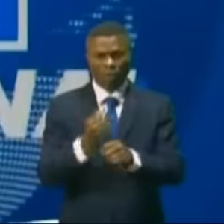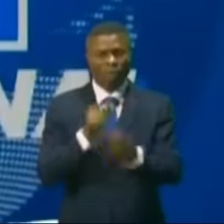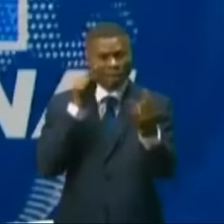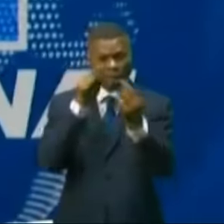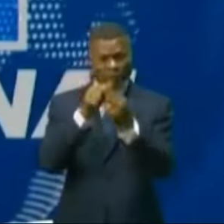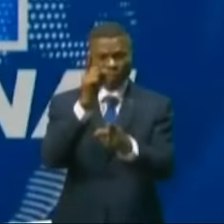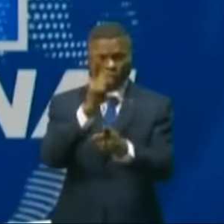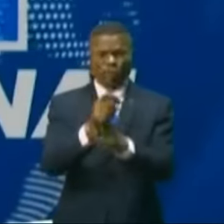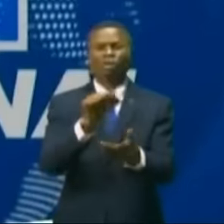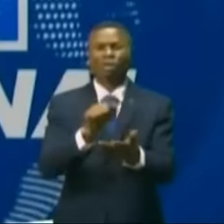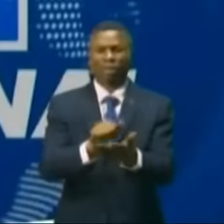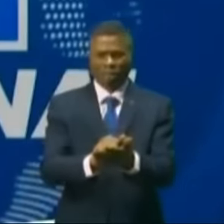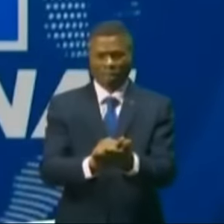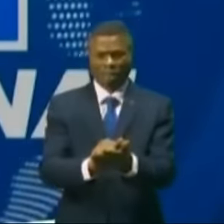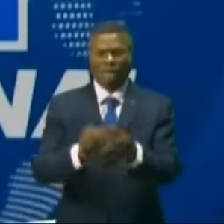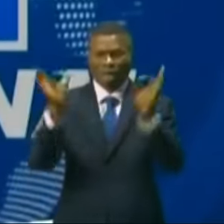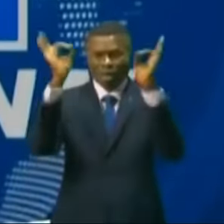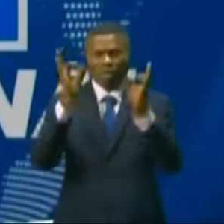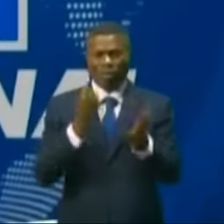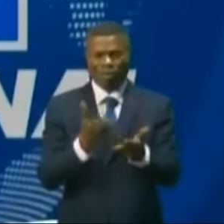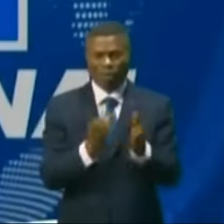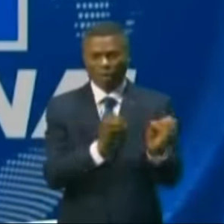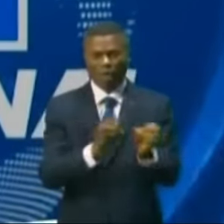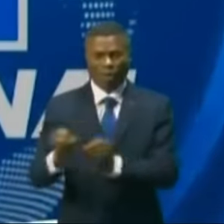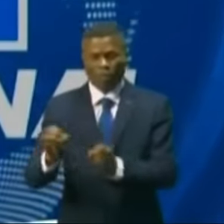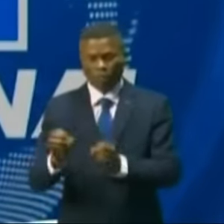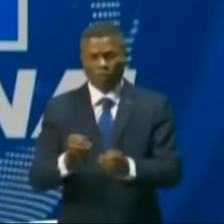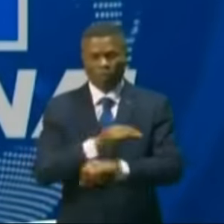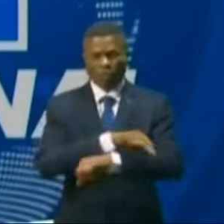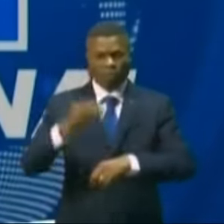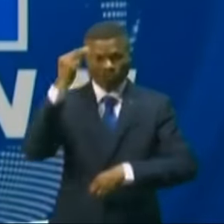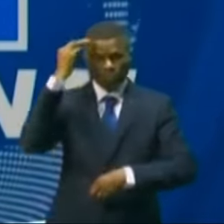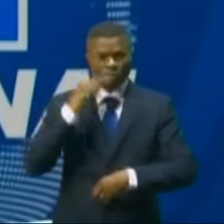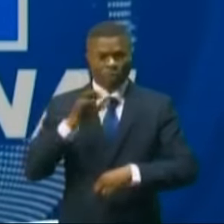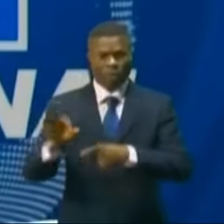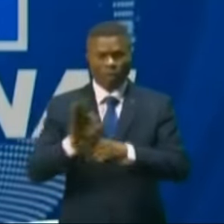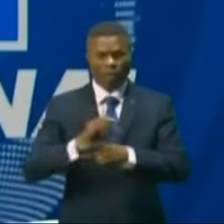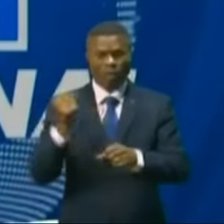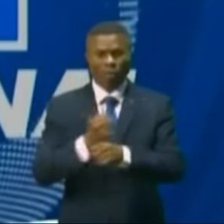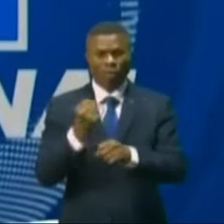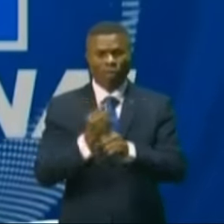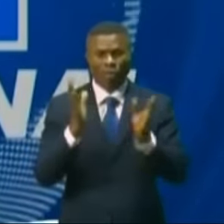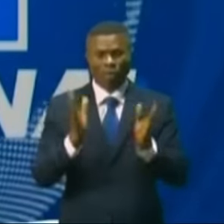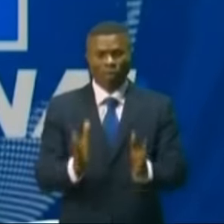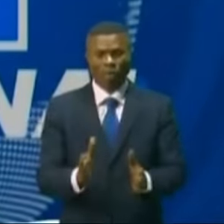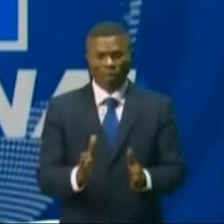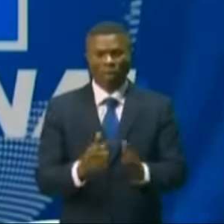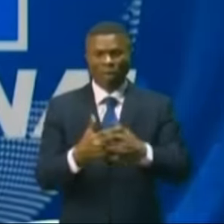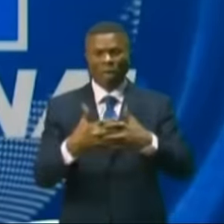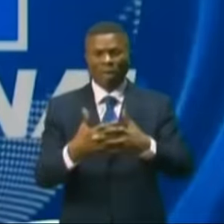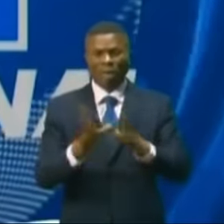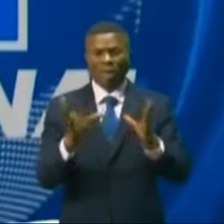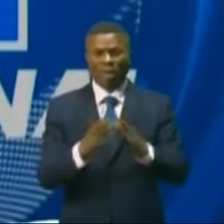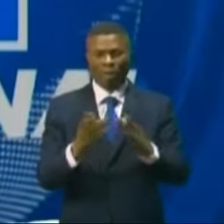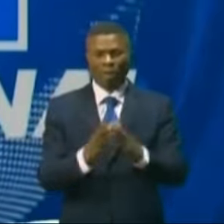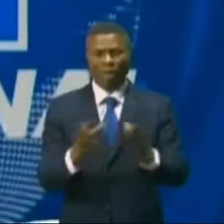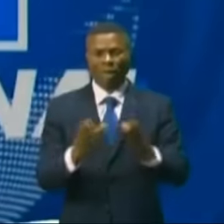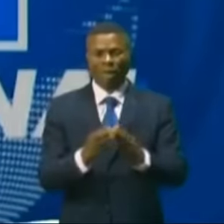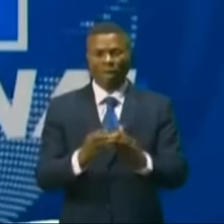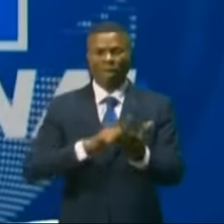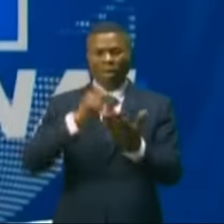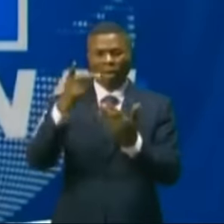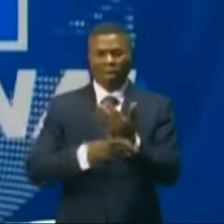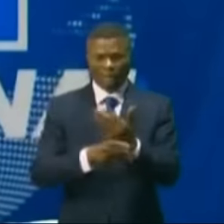l'objectif poursuivi. Cet atelier est organisé par le ministère de la formation professionnelle en partenariat avec le projet